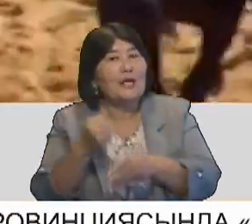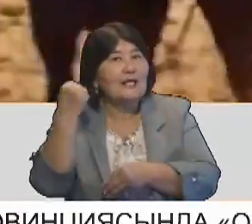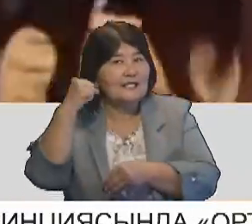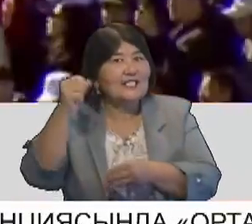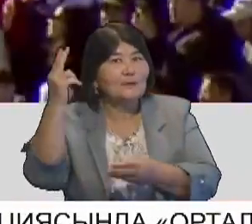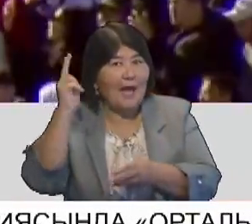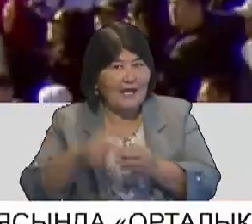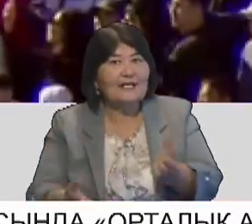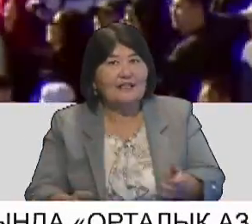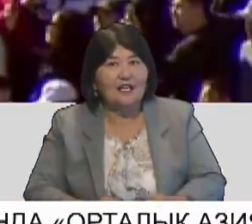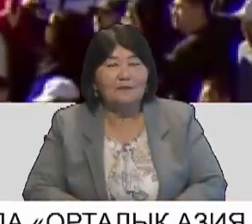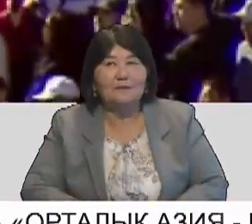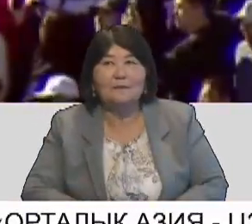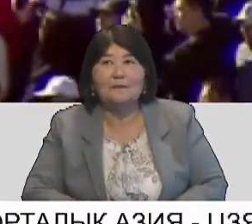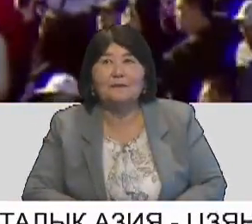жеңісімен аяқталды.